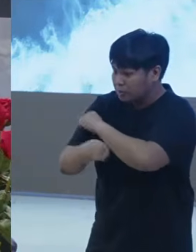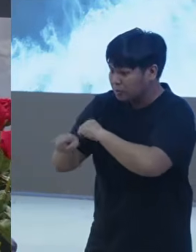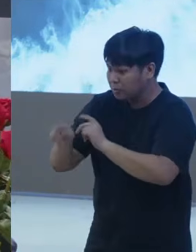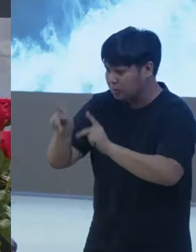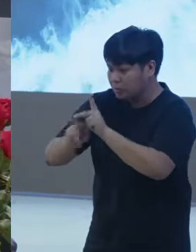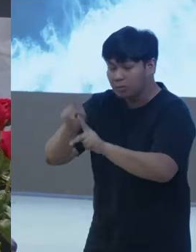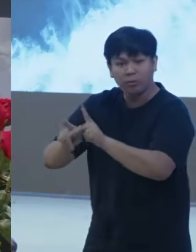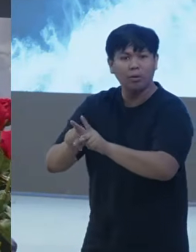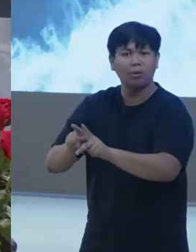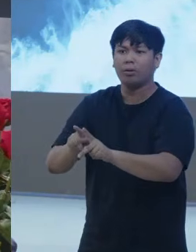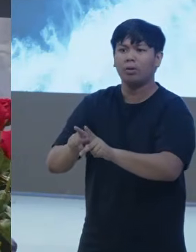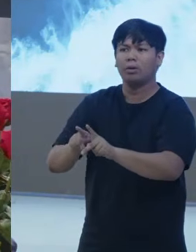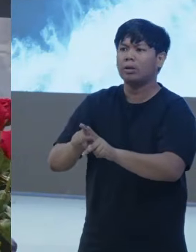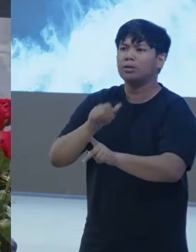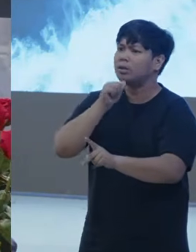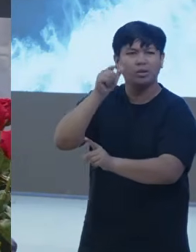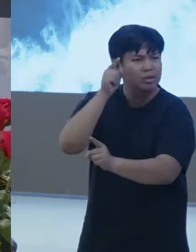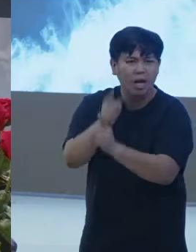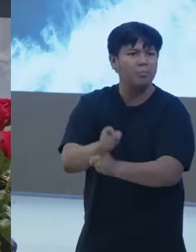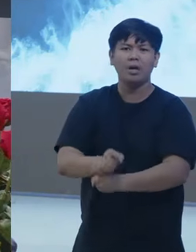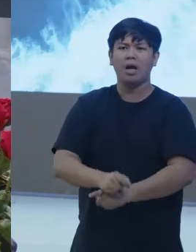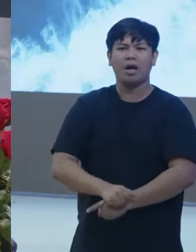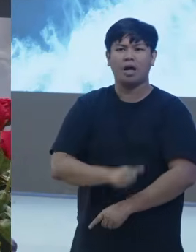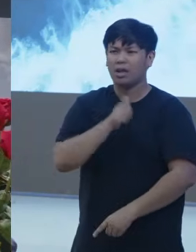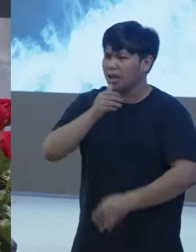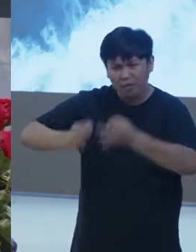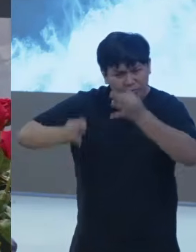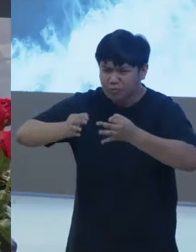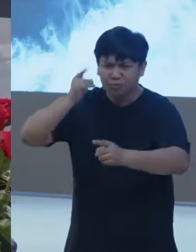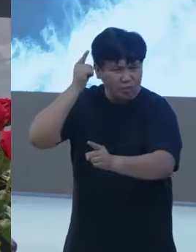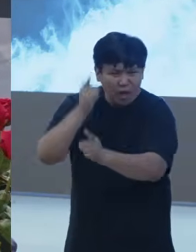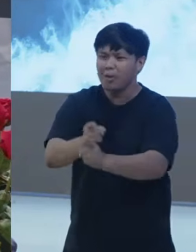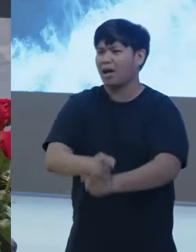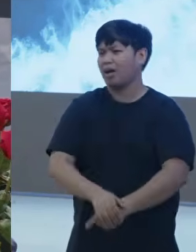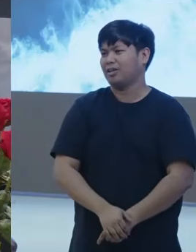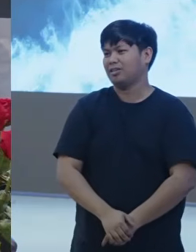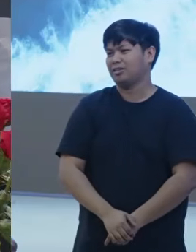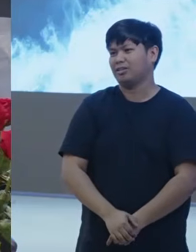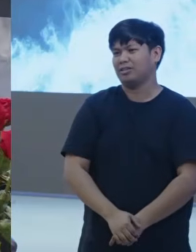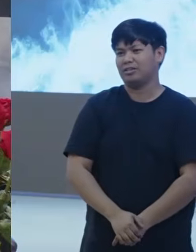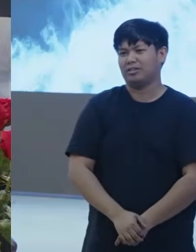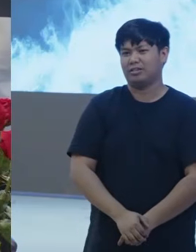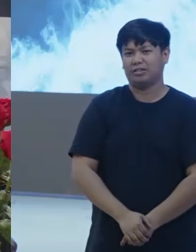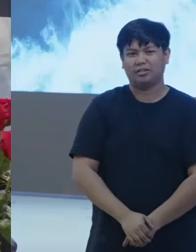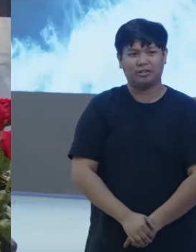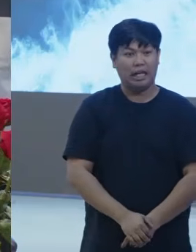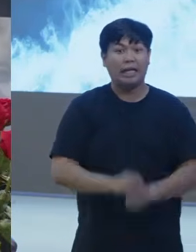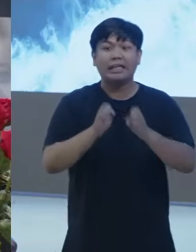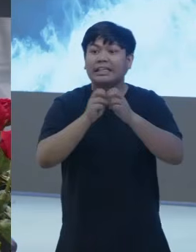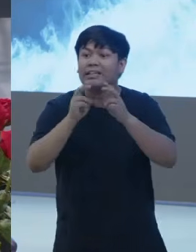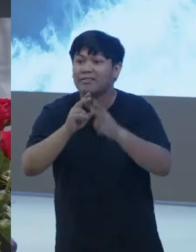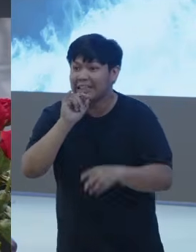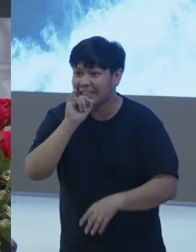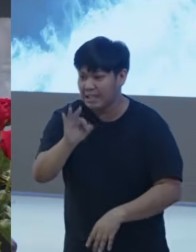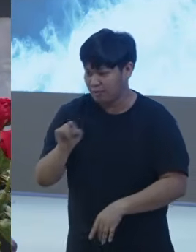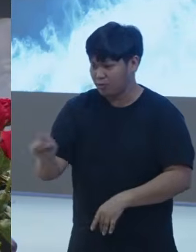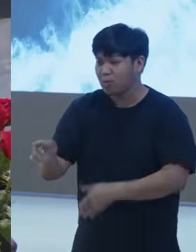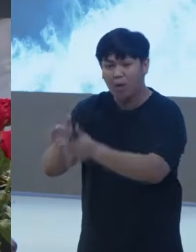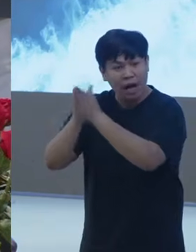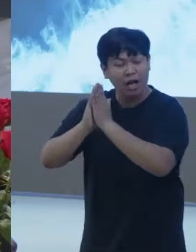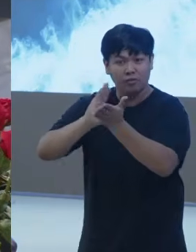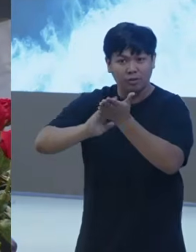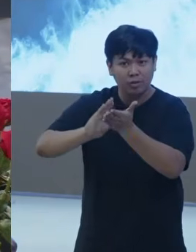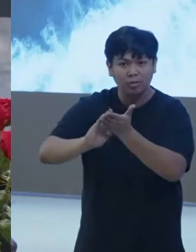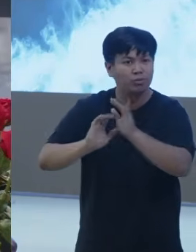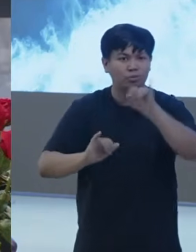kanila. Kahit na tinalikuran nila ang kasamaan, tingnan niyo yung play ng words, no?